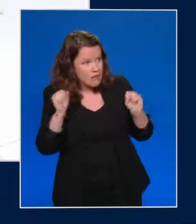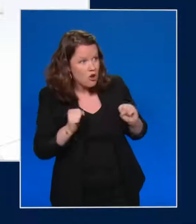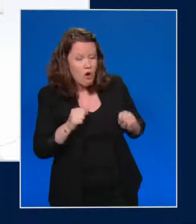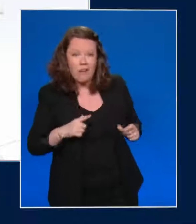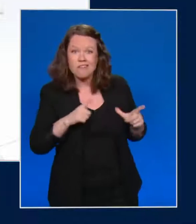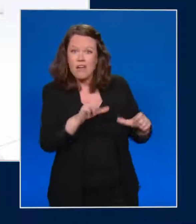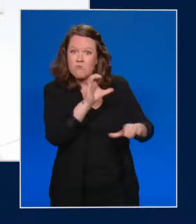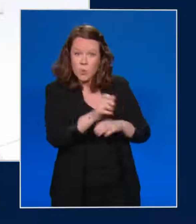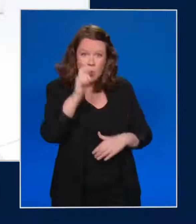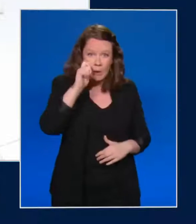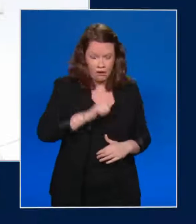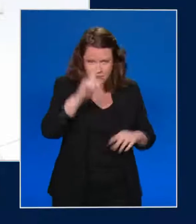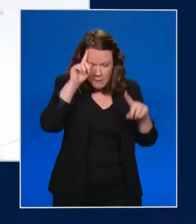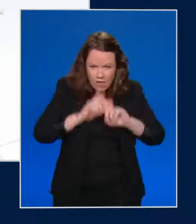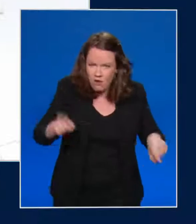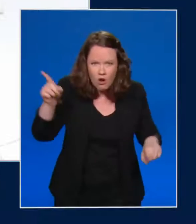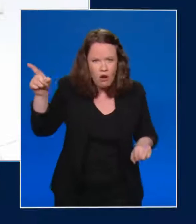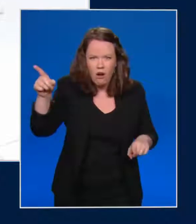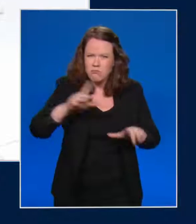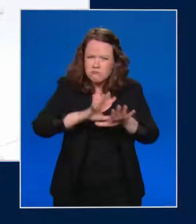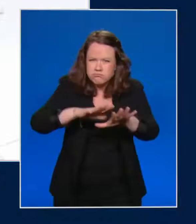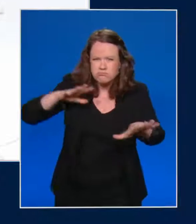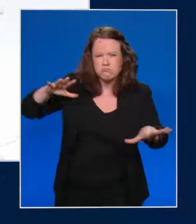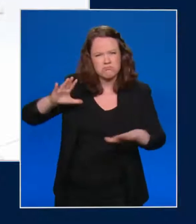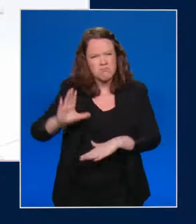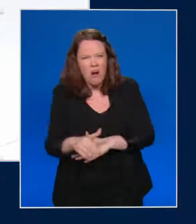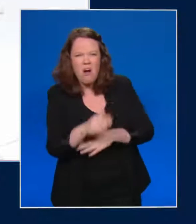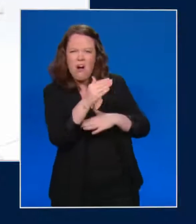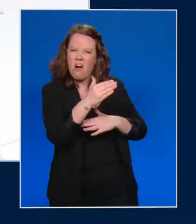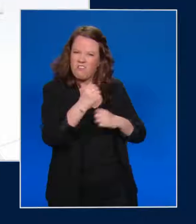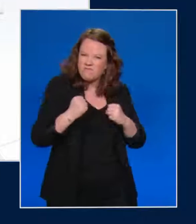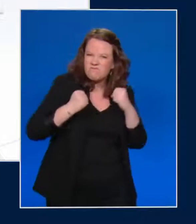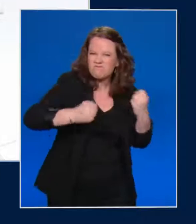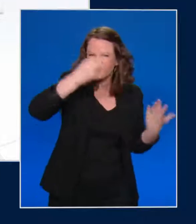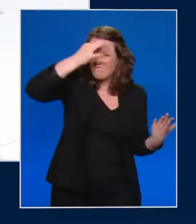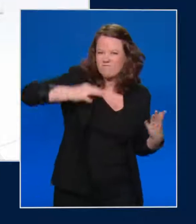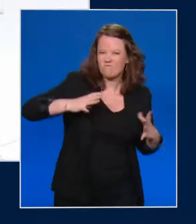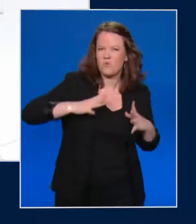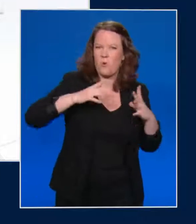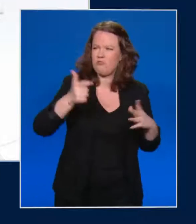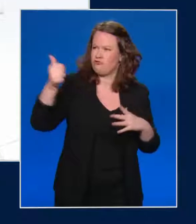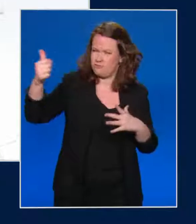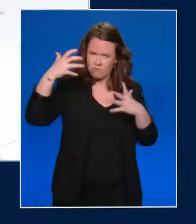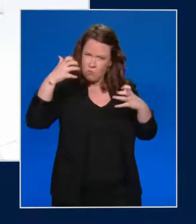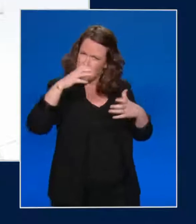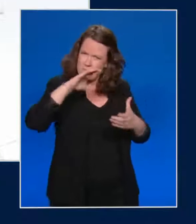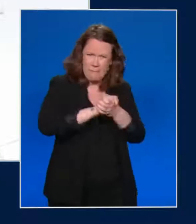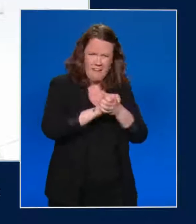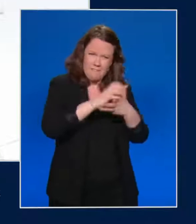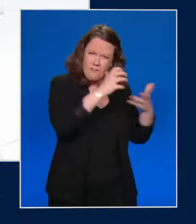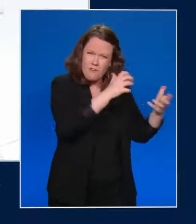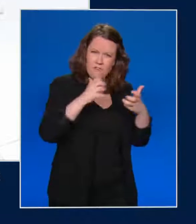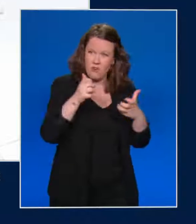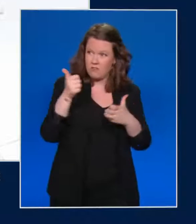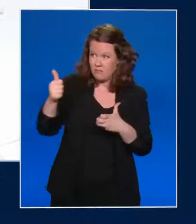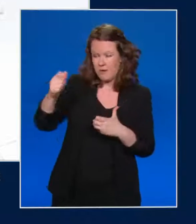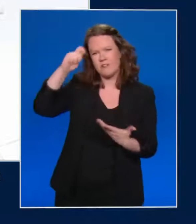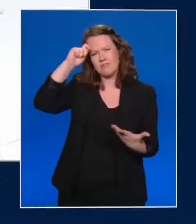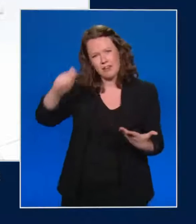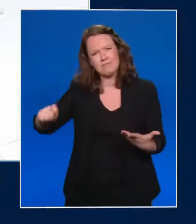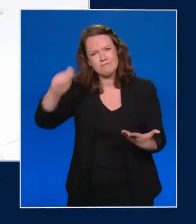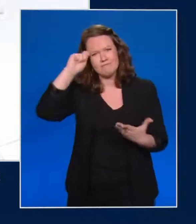soient menées en leur nom ont l'esprit de responsabilité et le courage de défendre la paix et qui le font savoir en